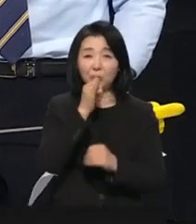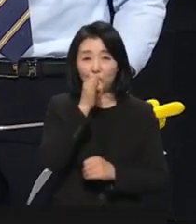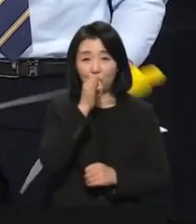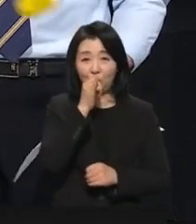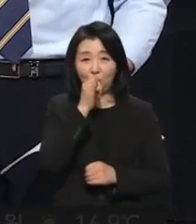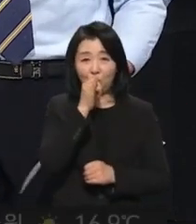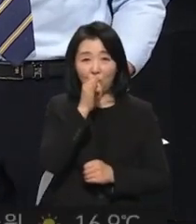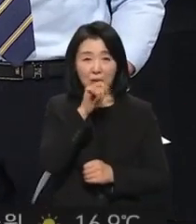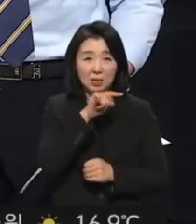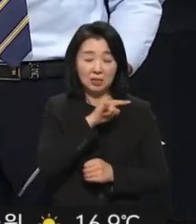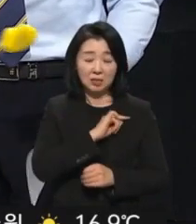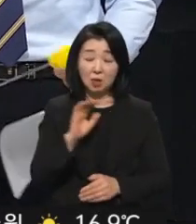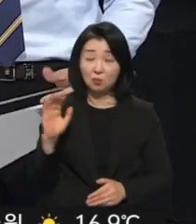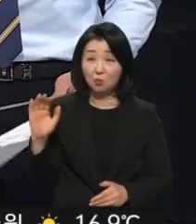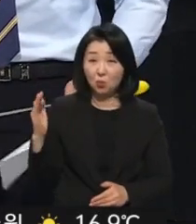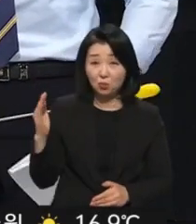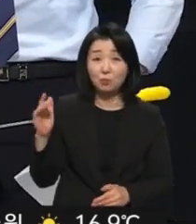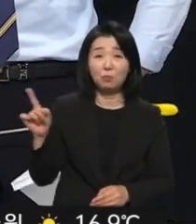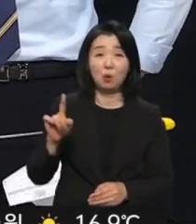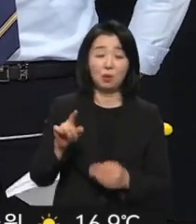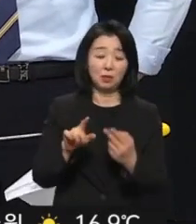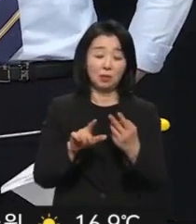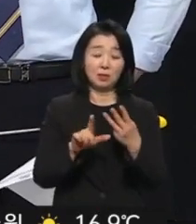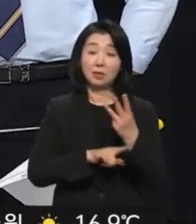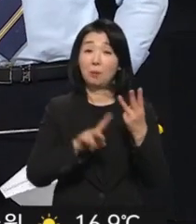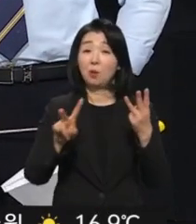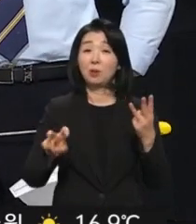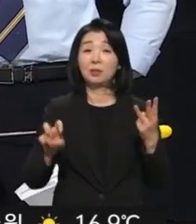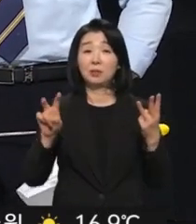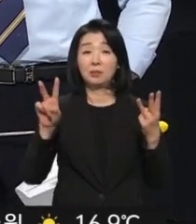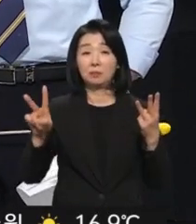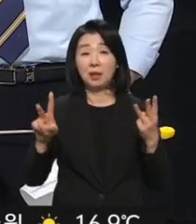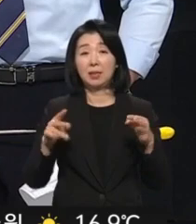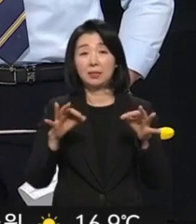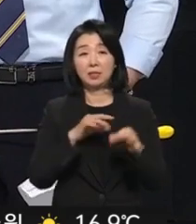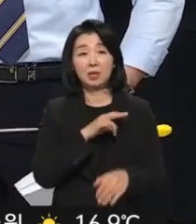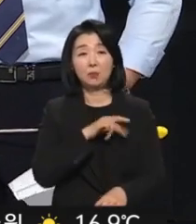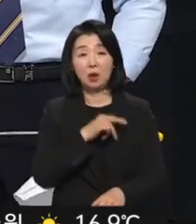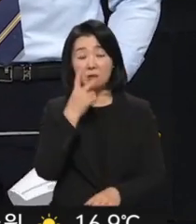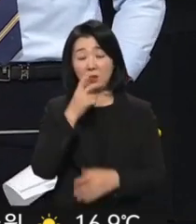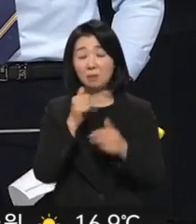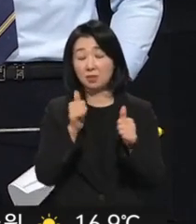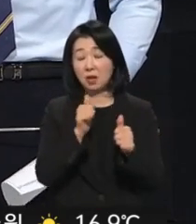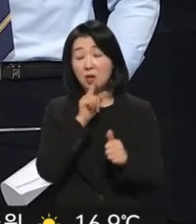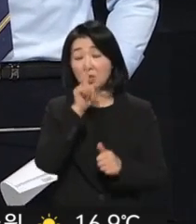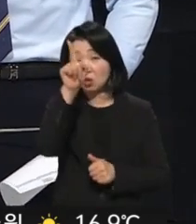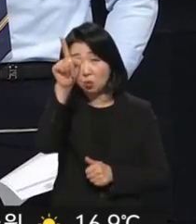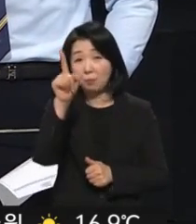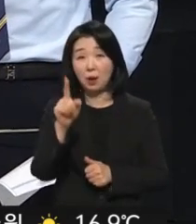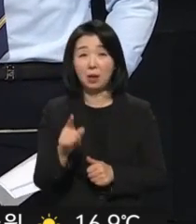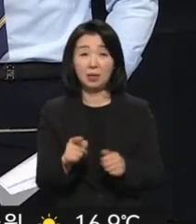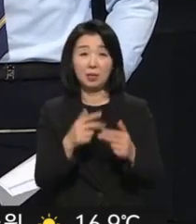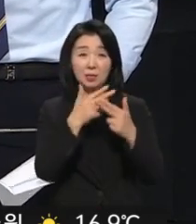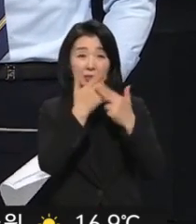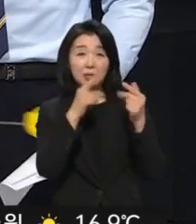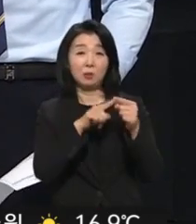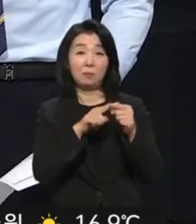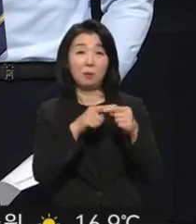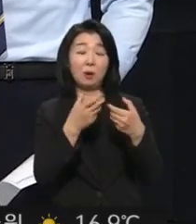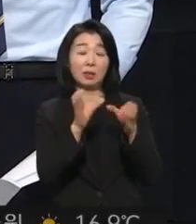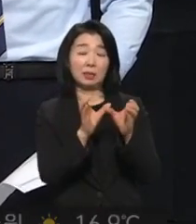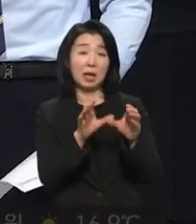섰습니다. 가장 최근이 지난 22일입니다. 김 의원은 이 검찰에 기소된 이재명 대표의 당직 정지를 논하는